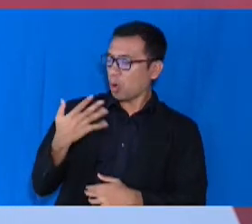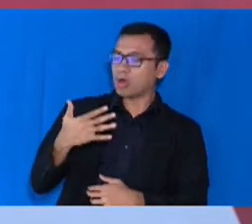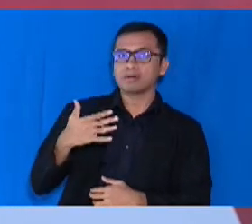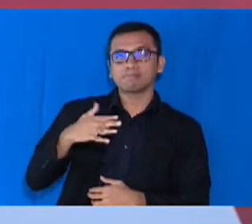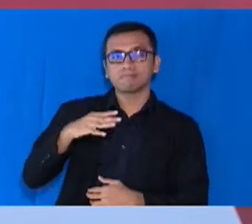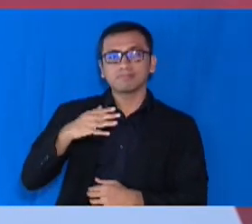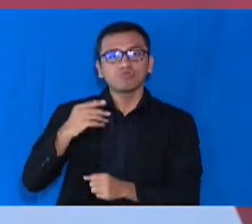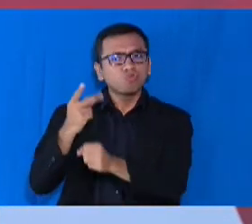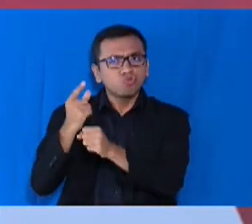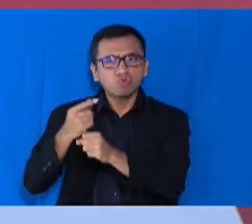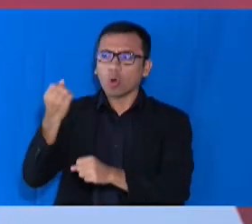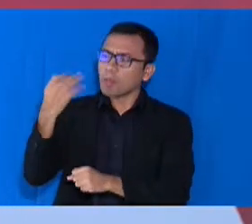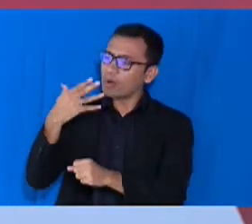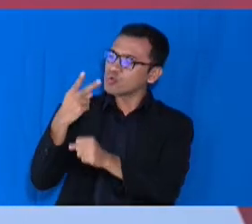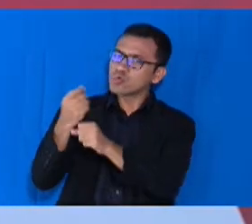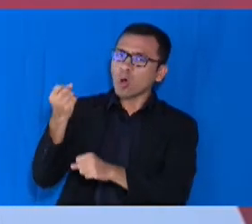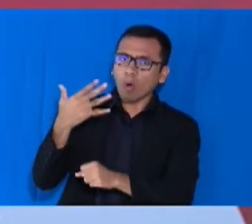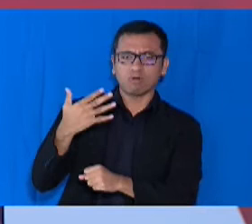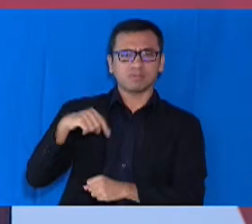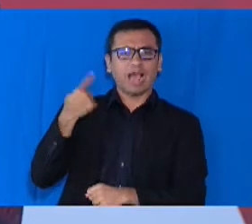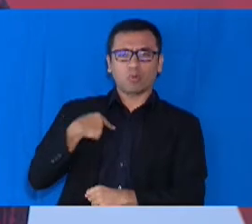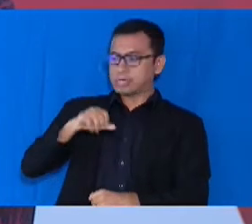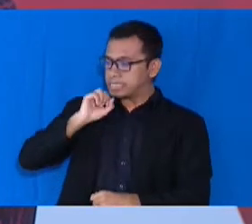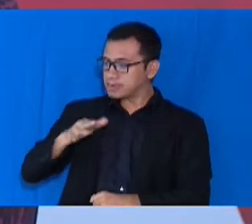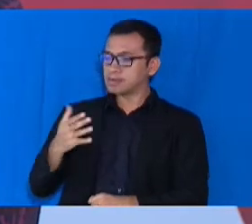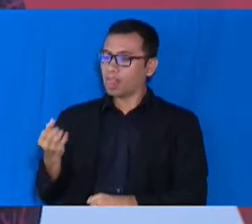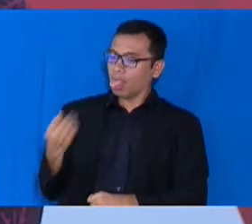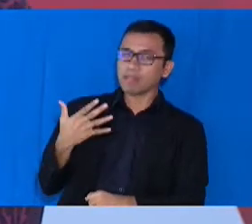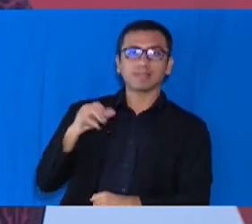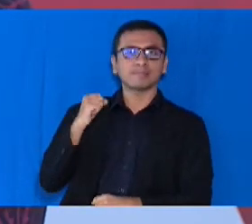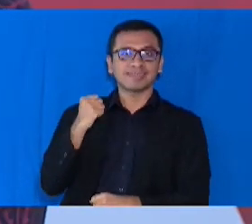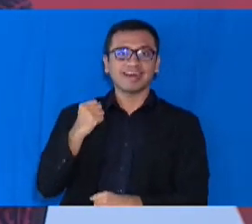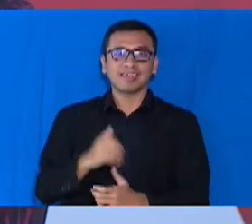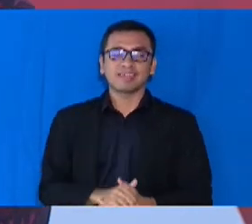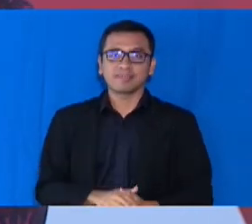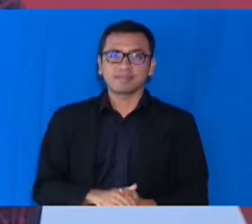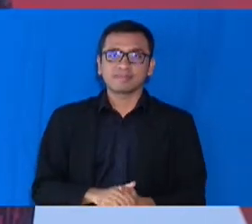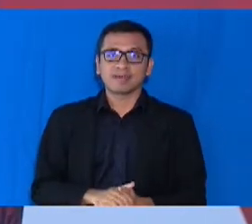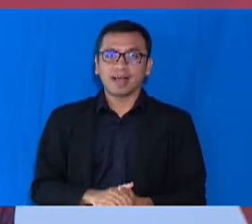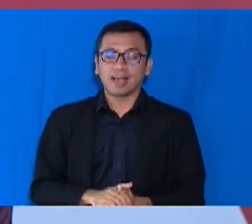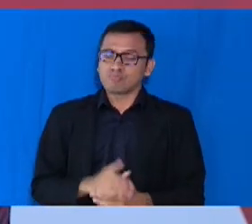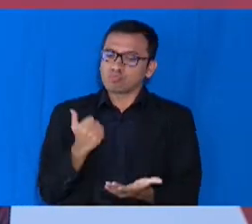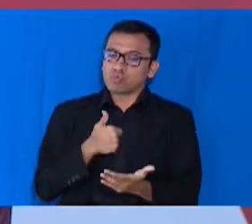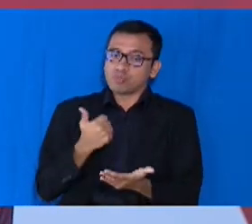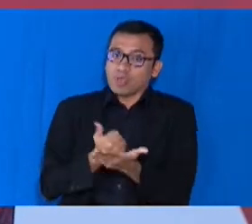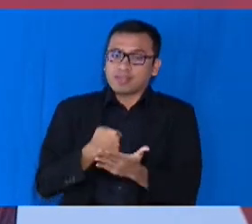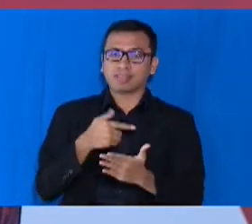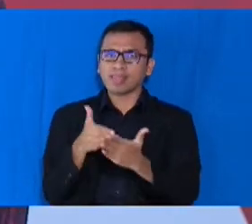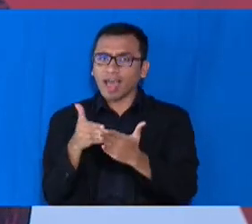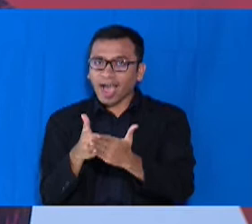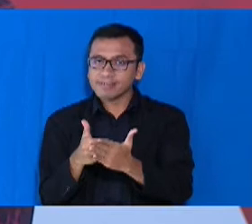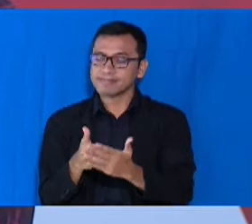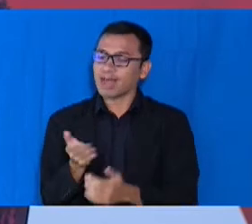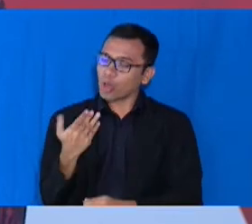suatu hal yang juga menjadi tantangan bagi saya untuk, nak, coba lihat ini.